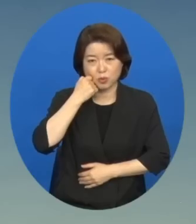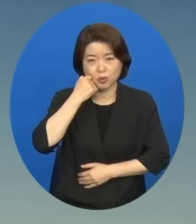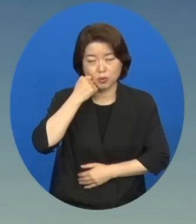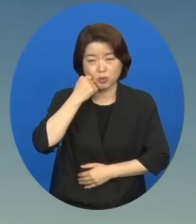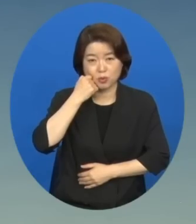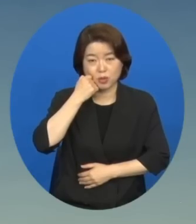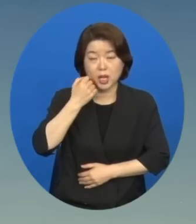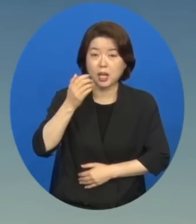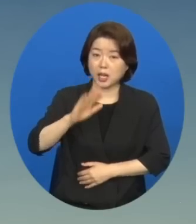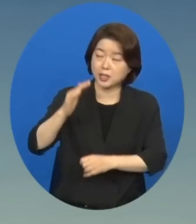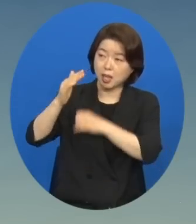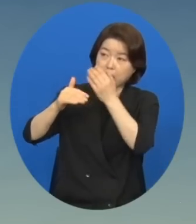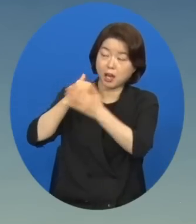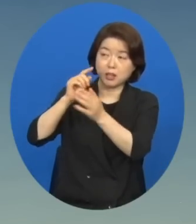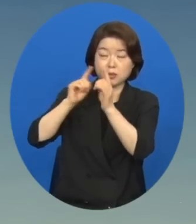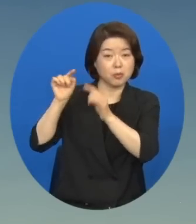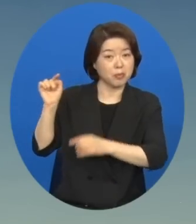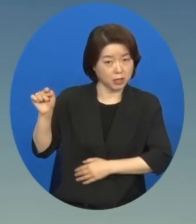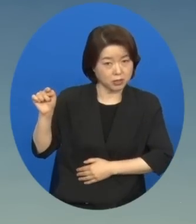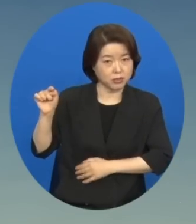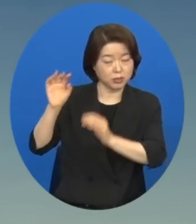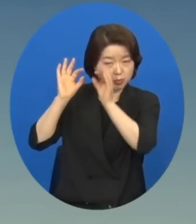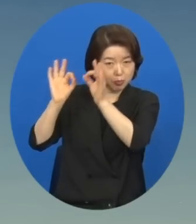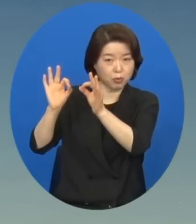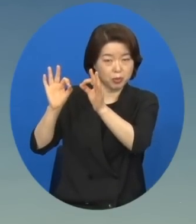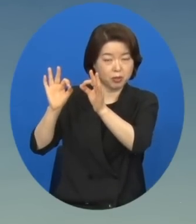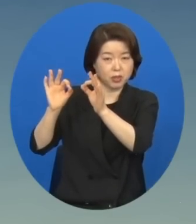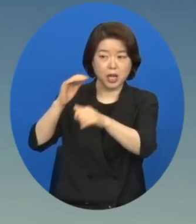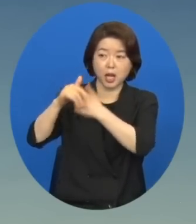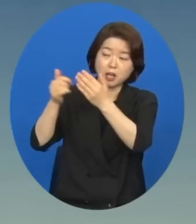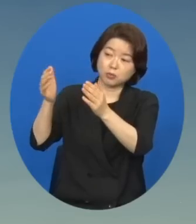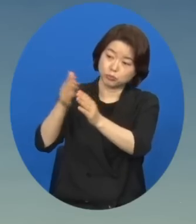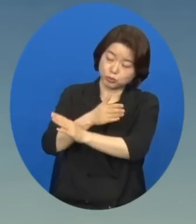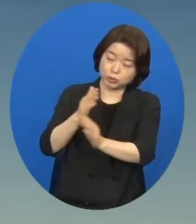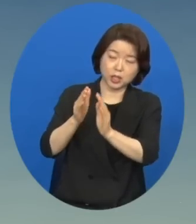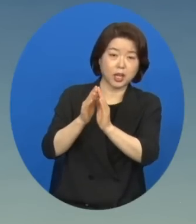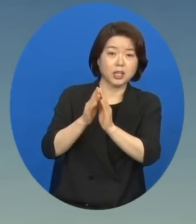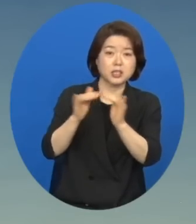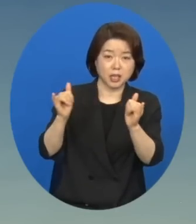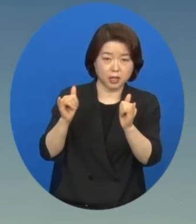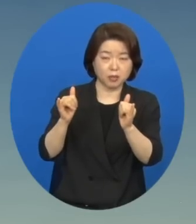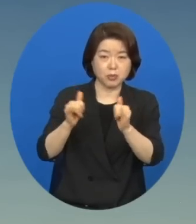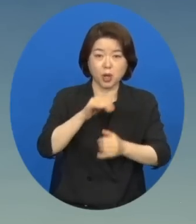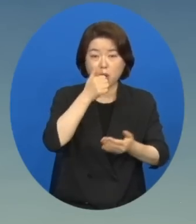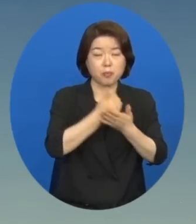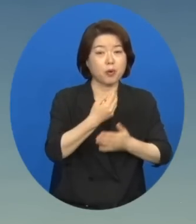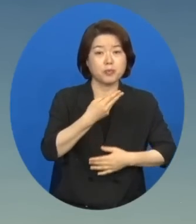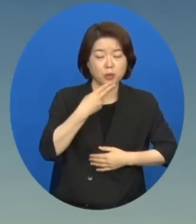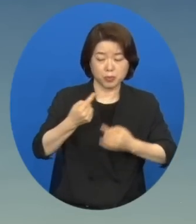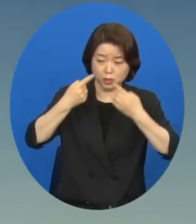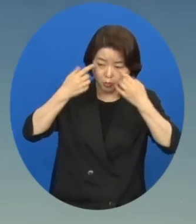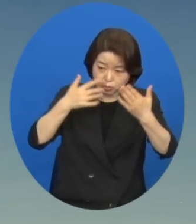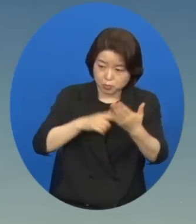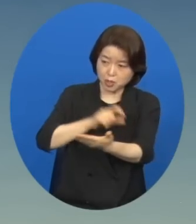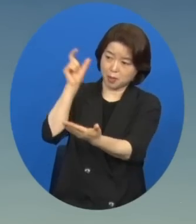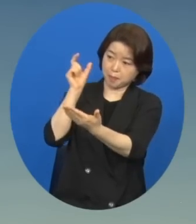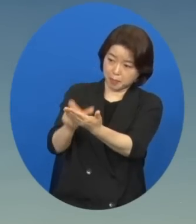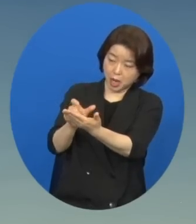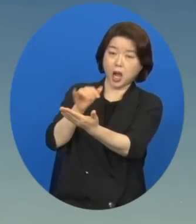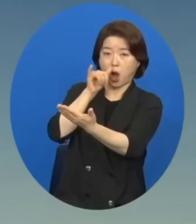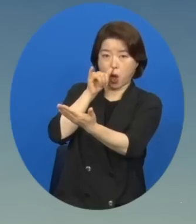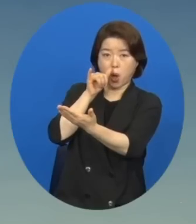그러나 하나님의 말씀은 하나님께로부터 난 자는 범죄하지 않는다고 분명하게 못 받고